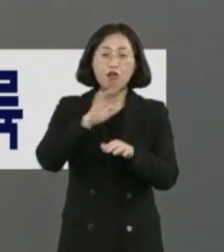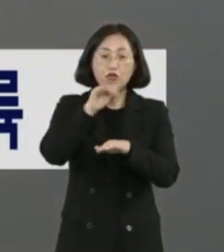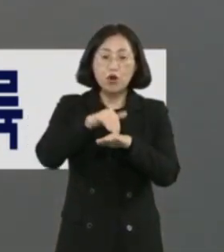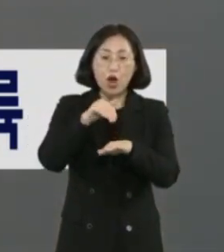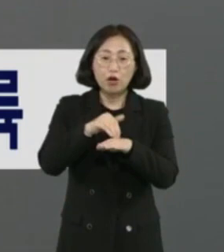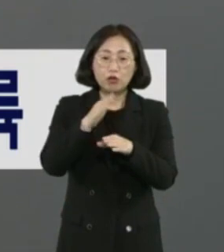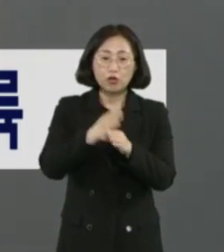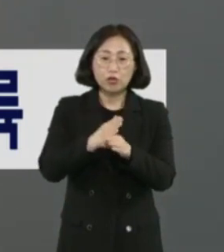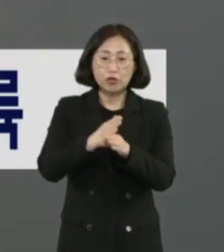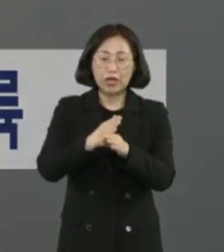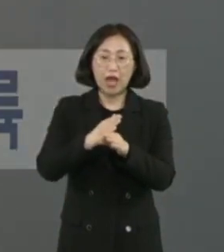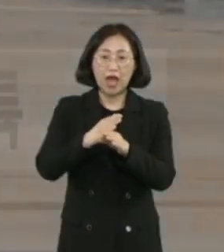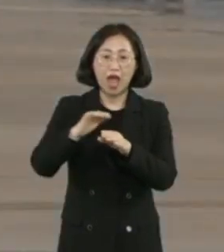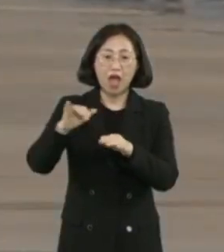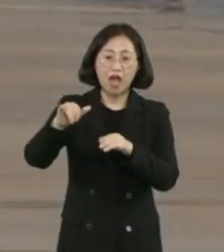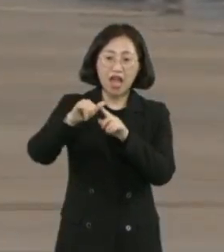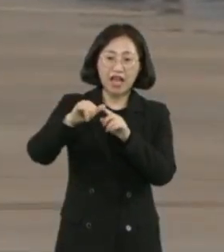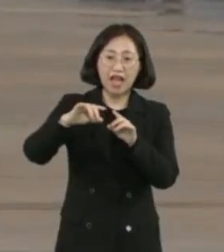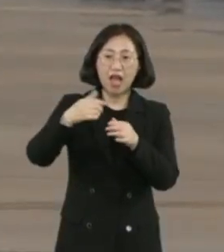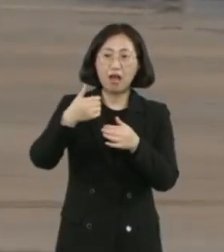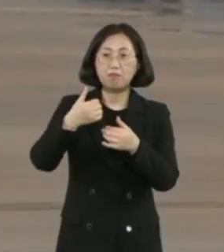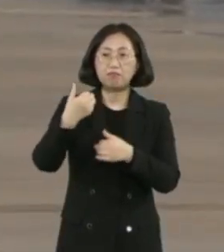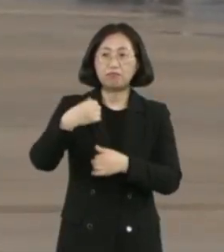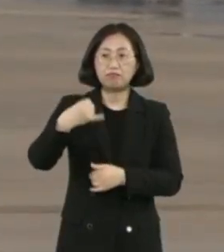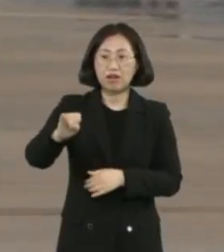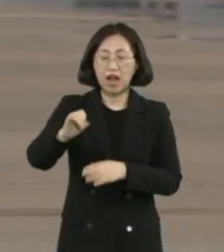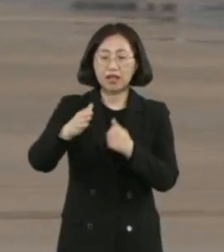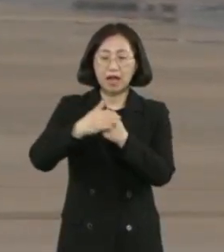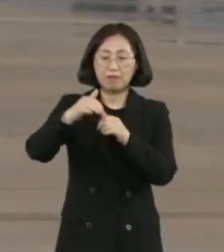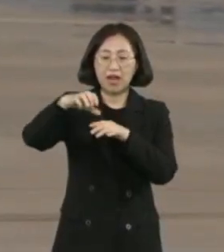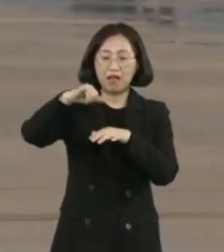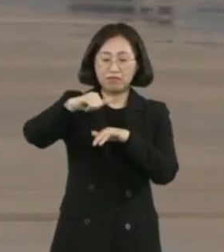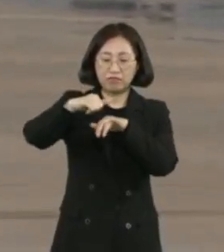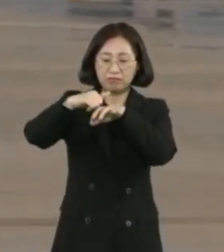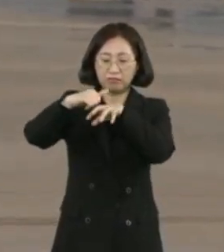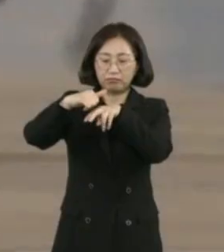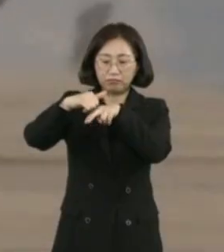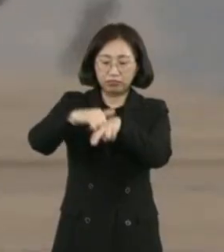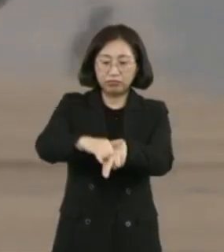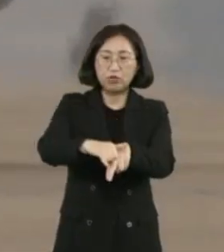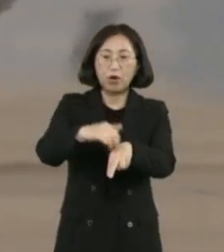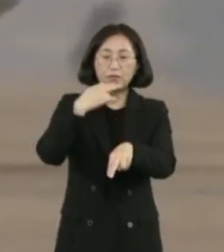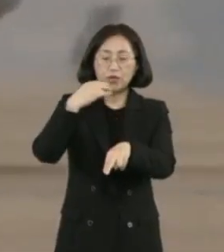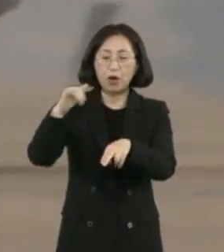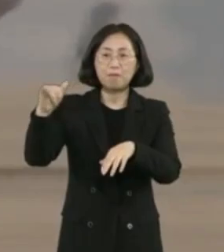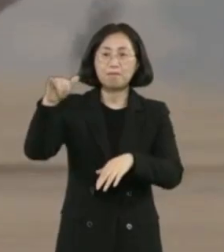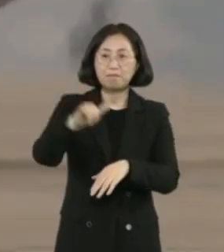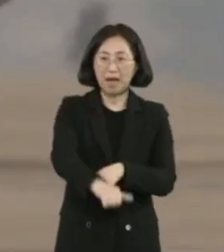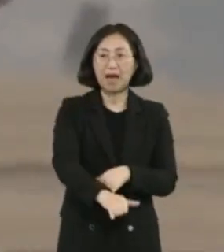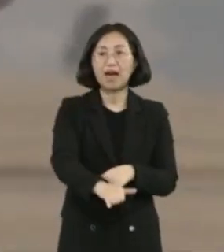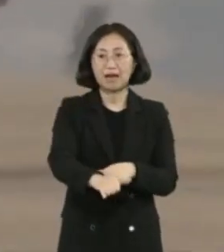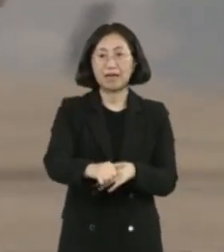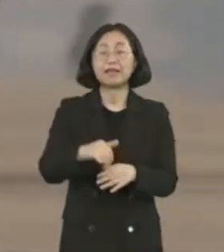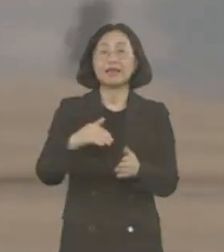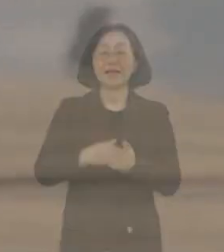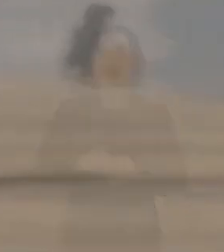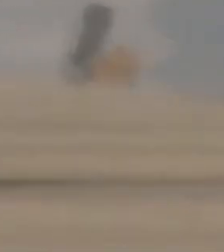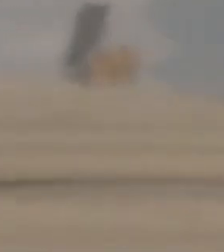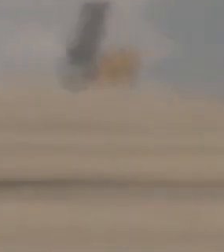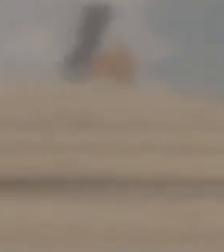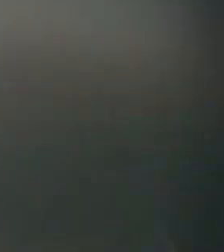중 항공전자계통 이상으로 착륙장치가 내려오지 않아 비행기 동체를 직접 땅에 대는 착륙을 했습니다.